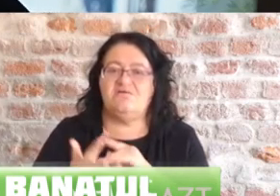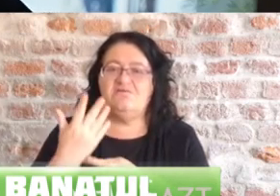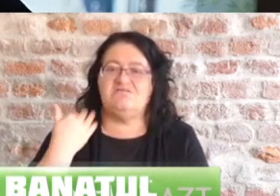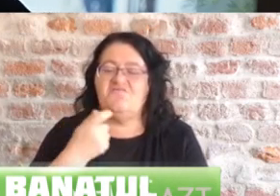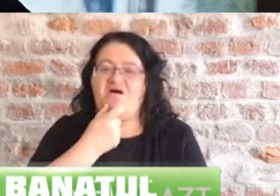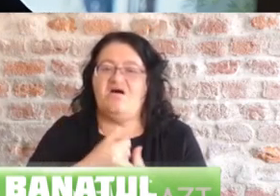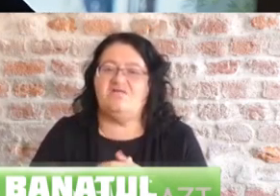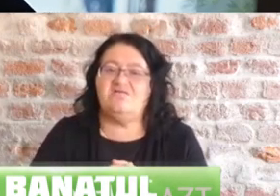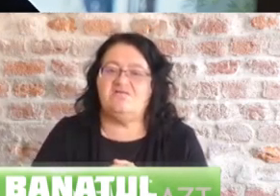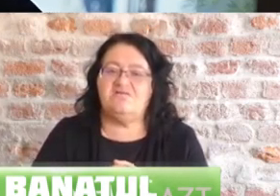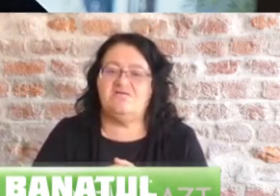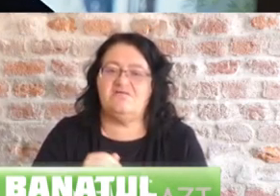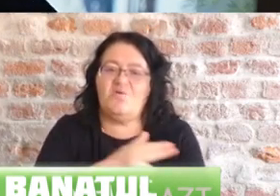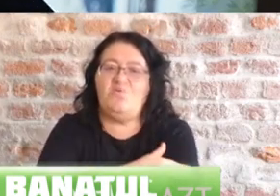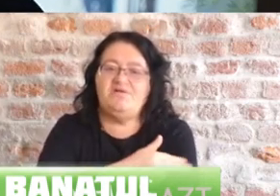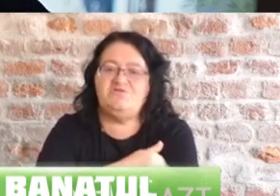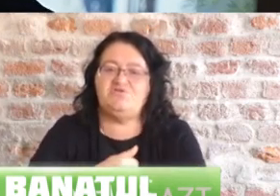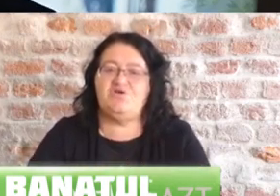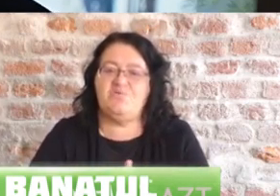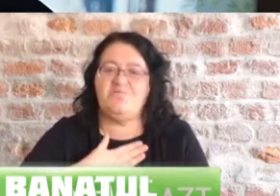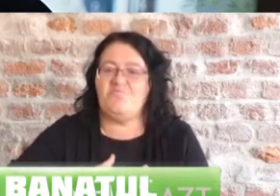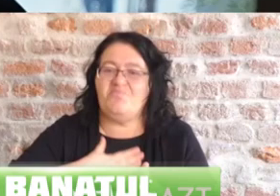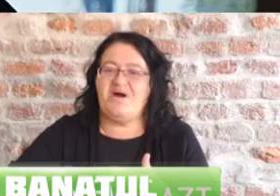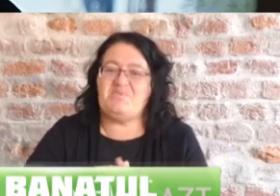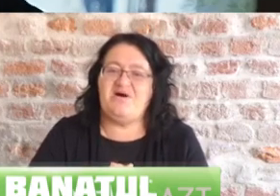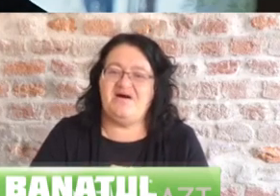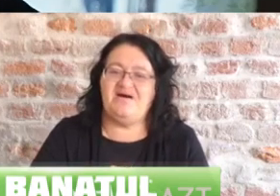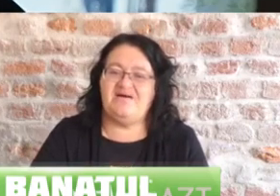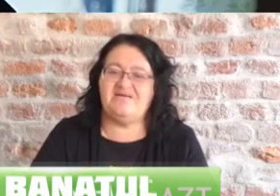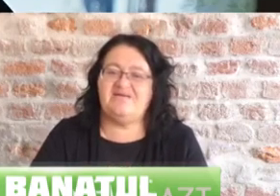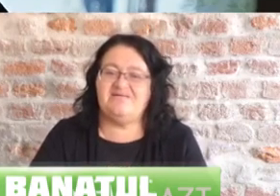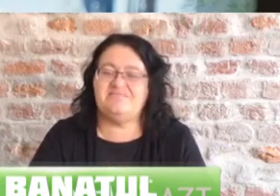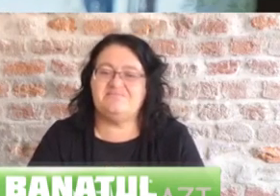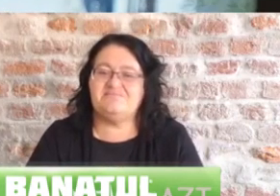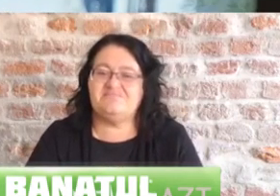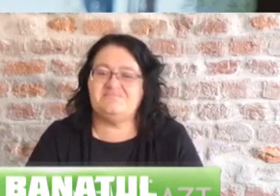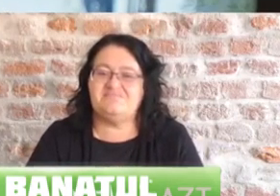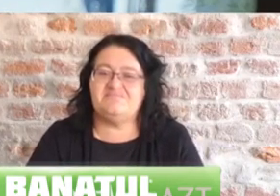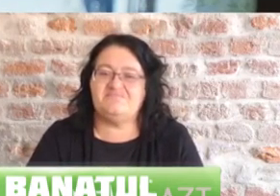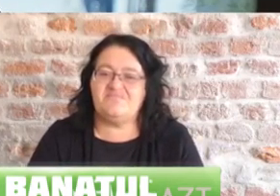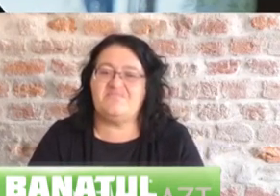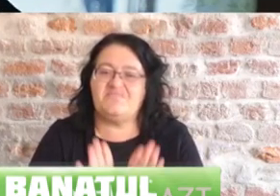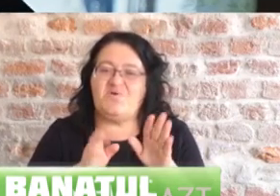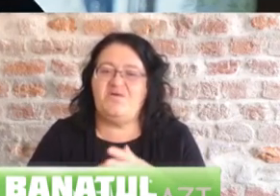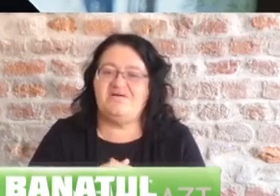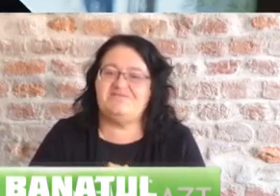câțiva ani la un liceu din Baia Mare. Nu știu dacă spune ceva. Colegi.